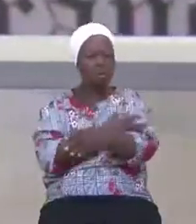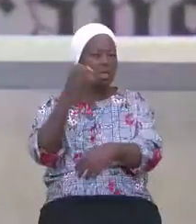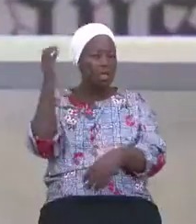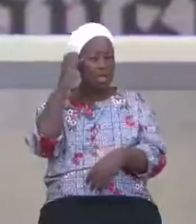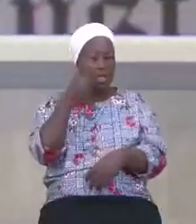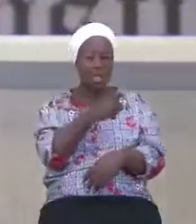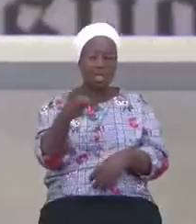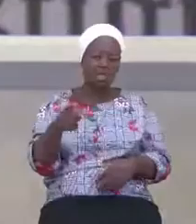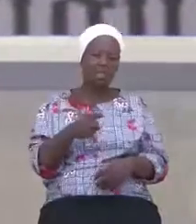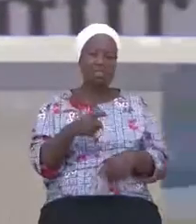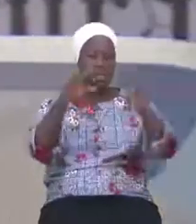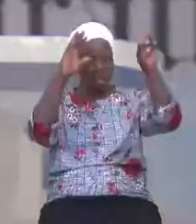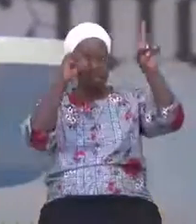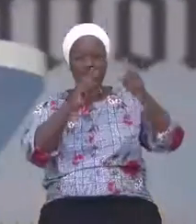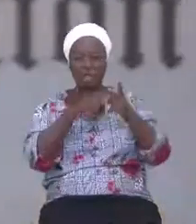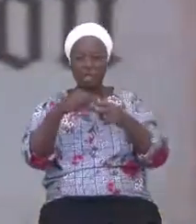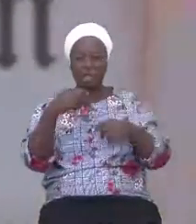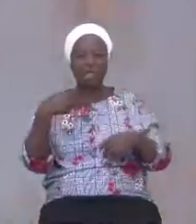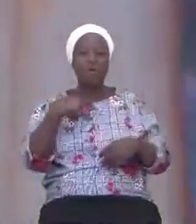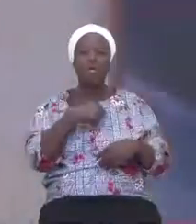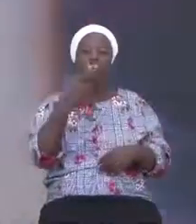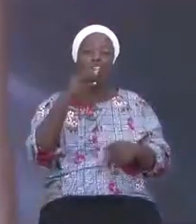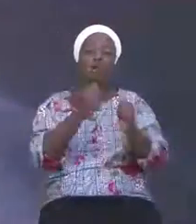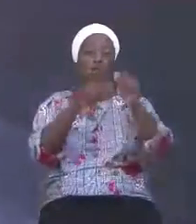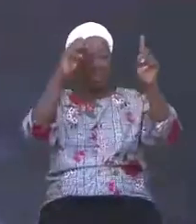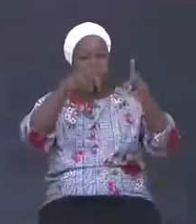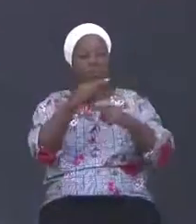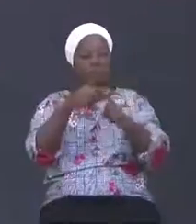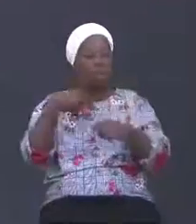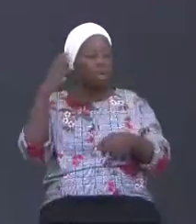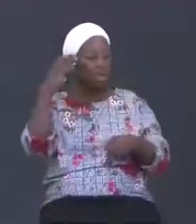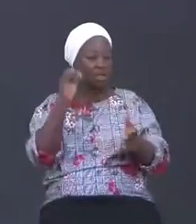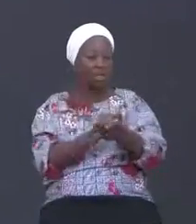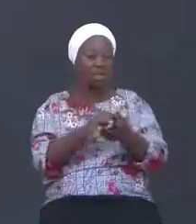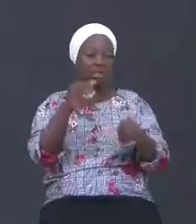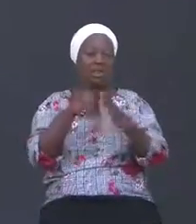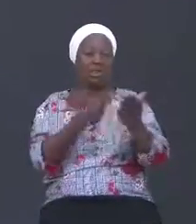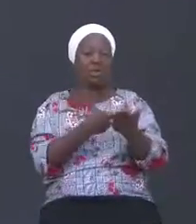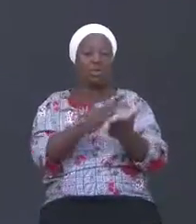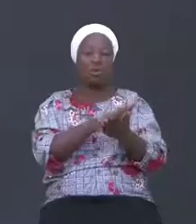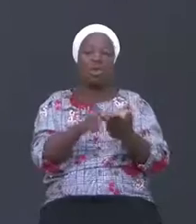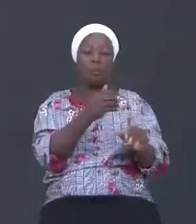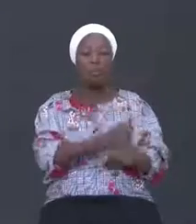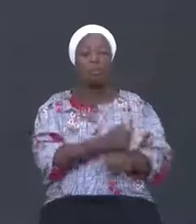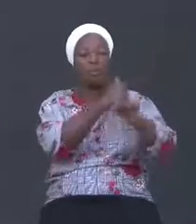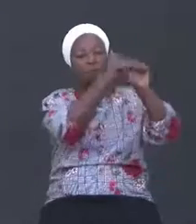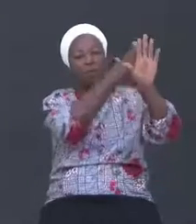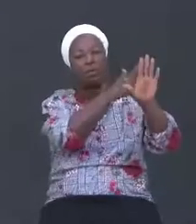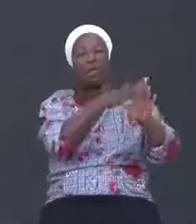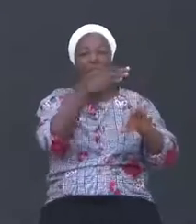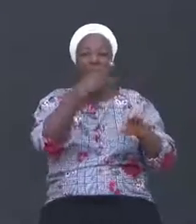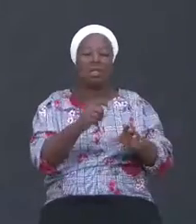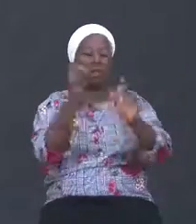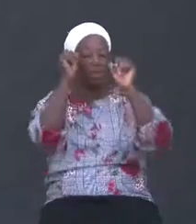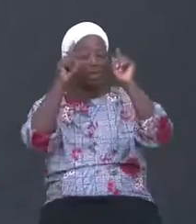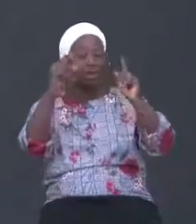écoutez-le. Alors il dit, nous étions avec lui quand nous avons entendu cette voix sur la sainte montagne, la